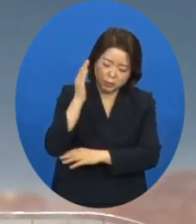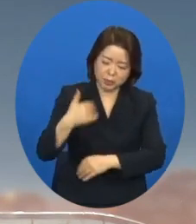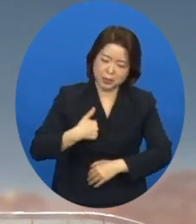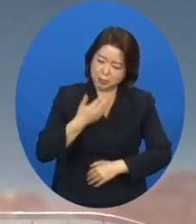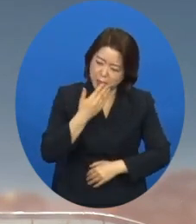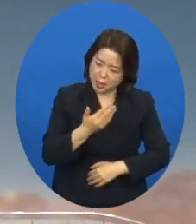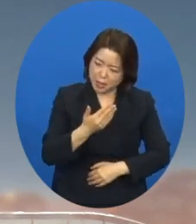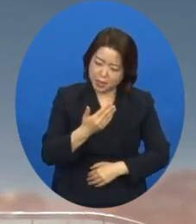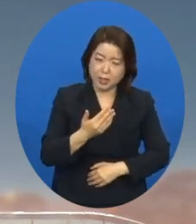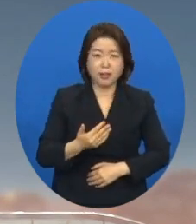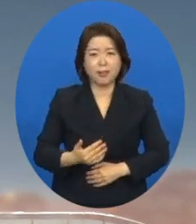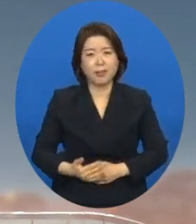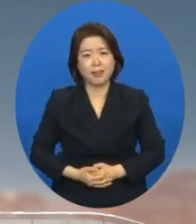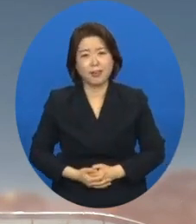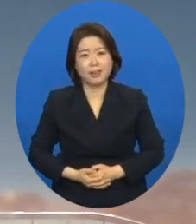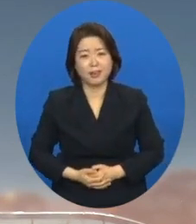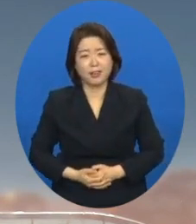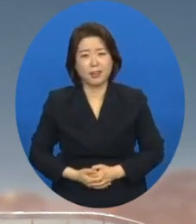수 있을까?